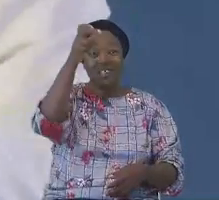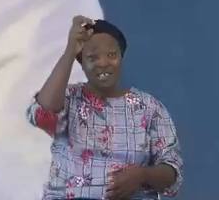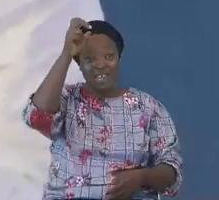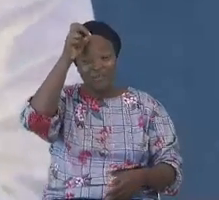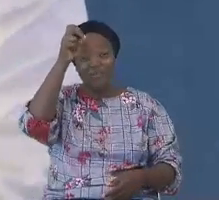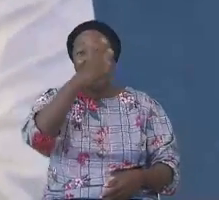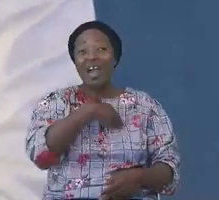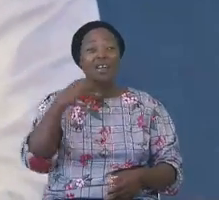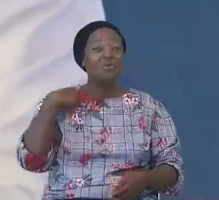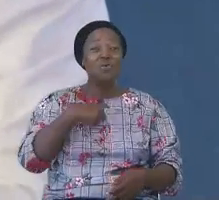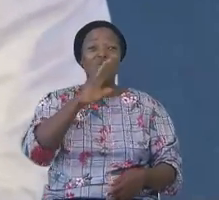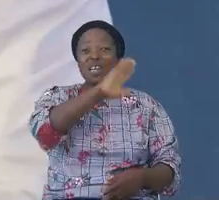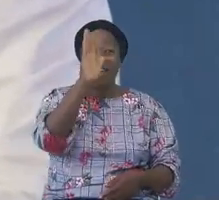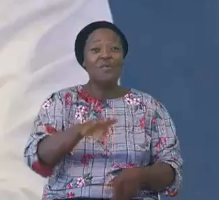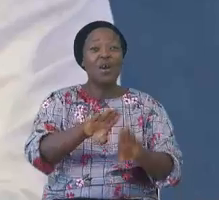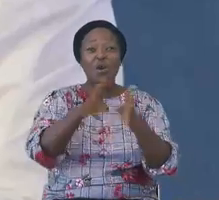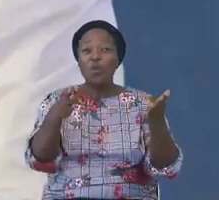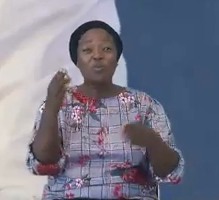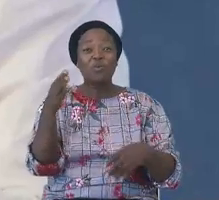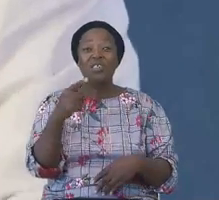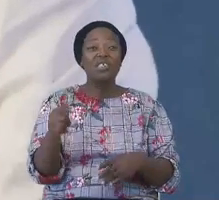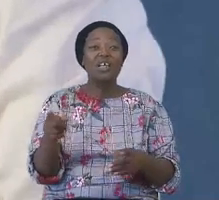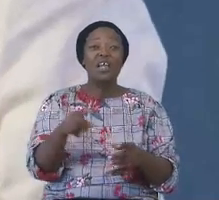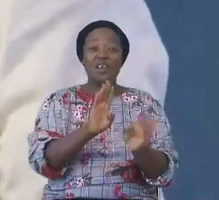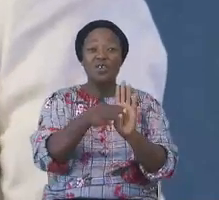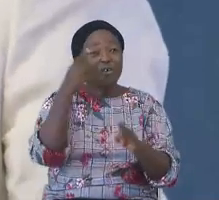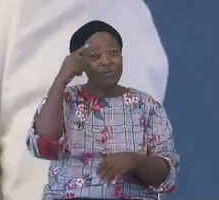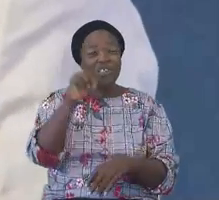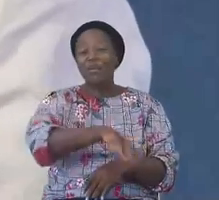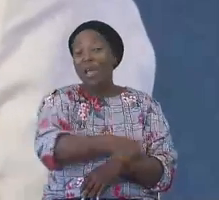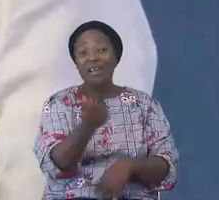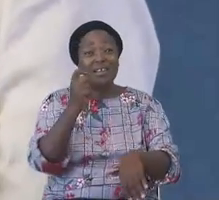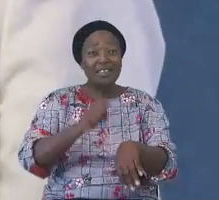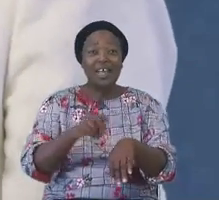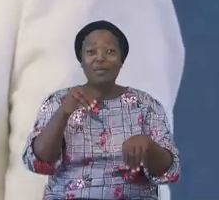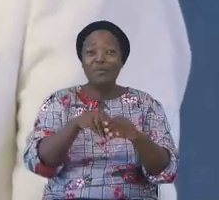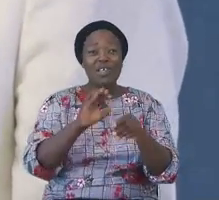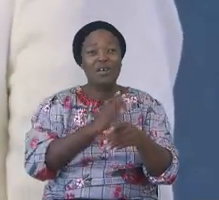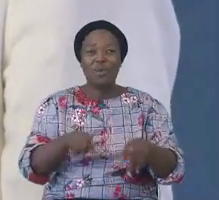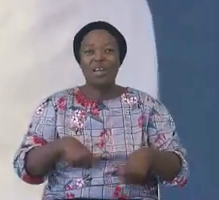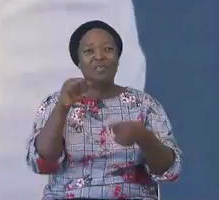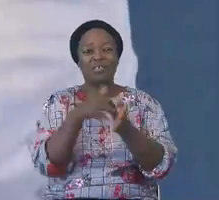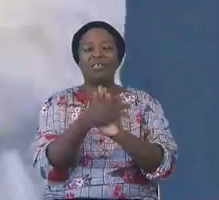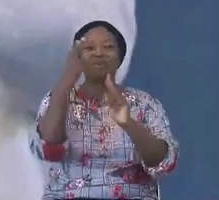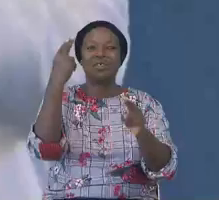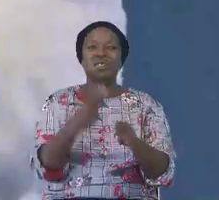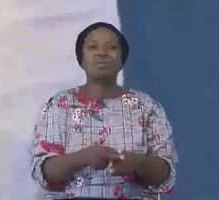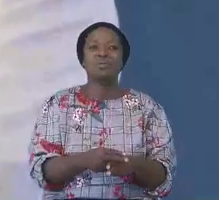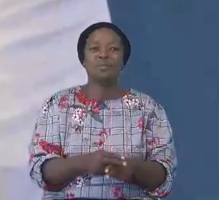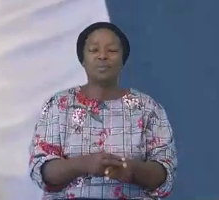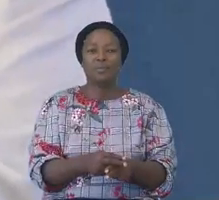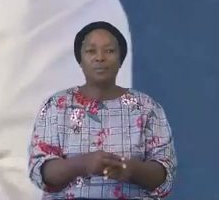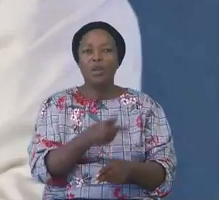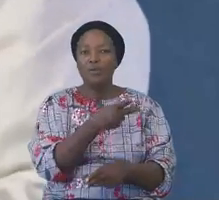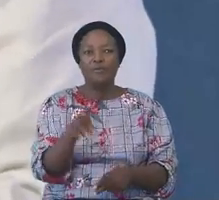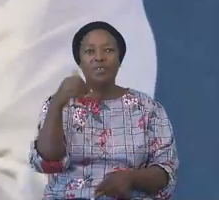de Christ est libre de ce vieux diable et on ne va plus jamais leur ouvrir la